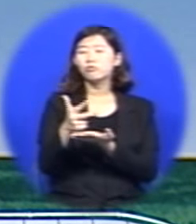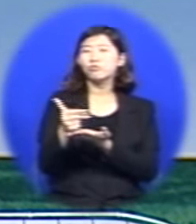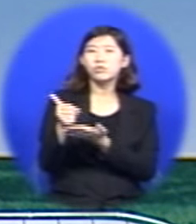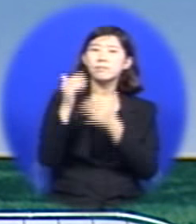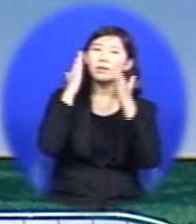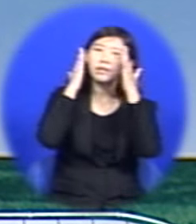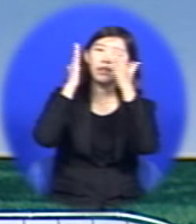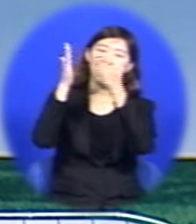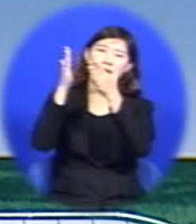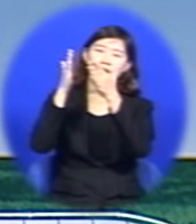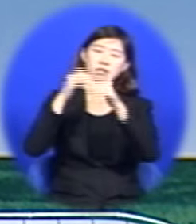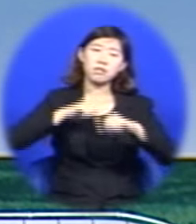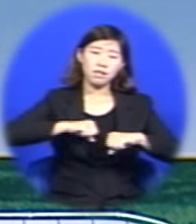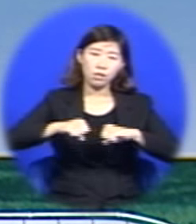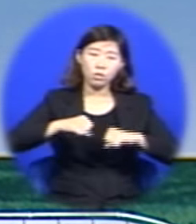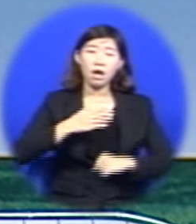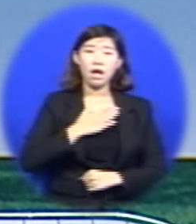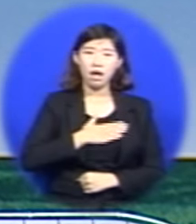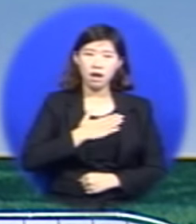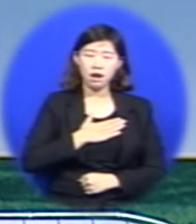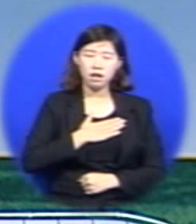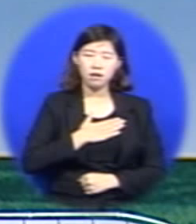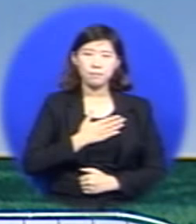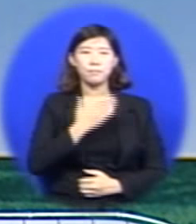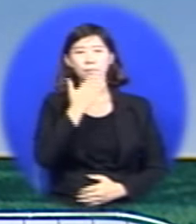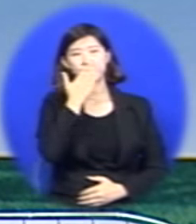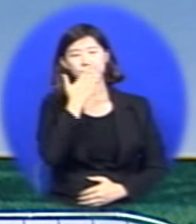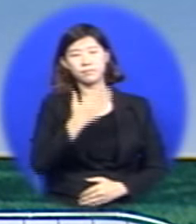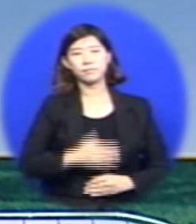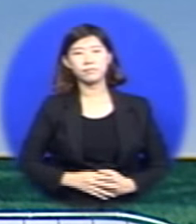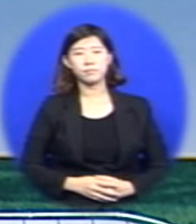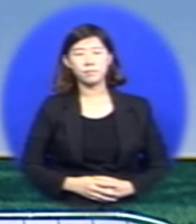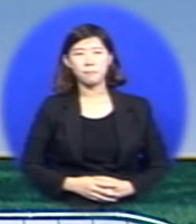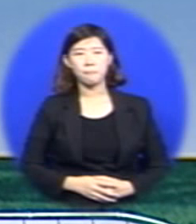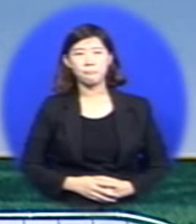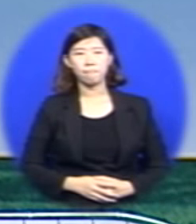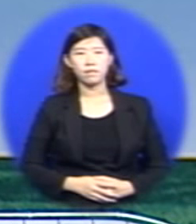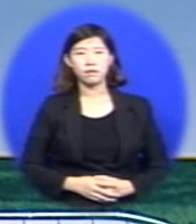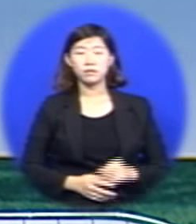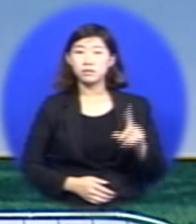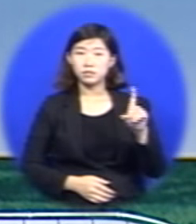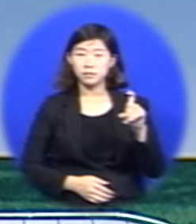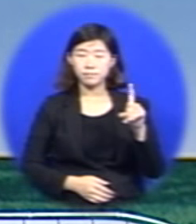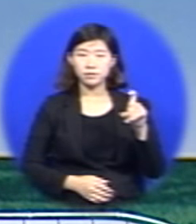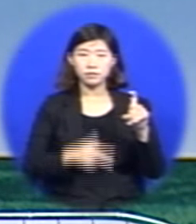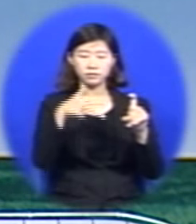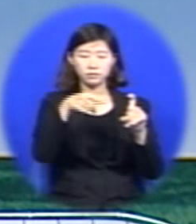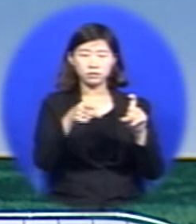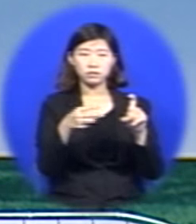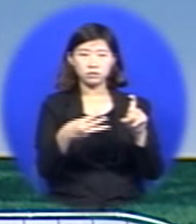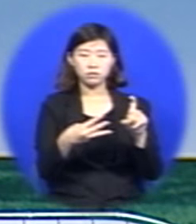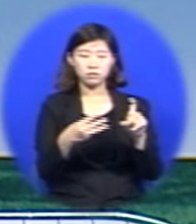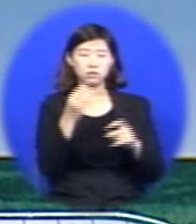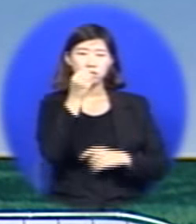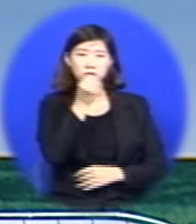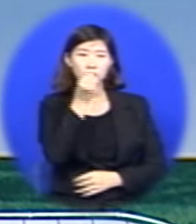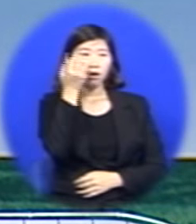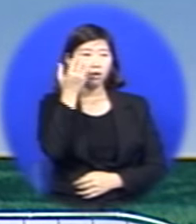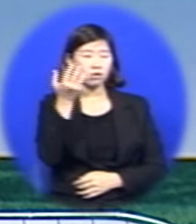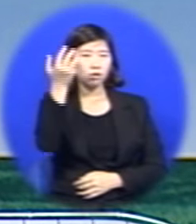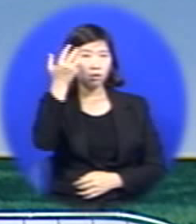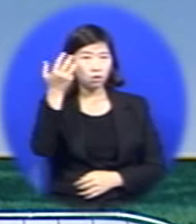이걸 할 수 있어요. 11절에 성령으로 뜨거워진 마음을 가지고, 그런 사람만 할 수